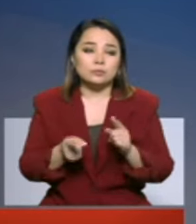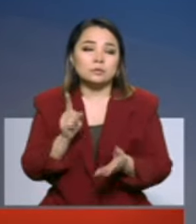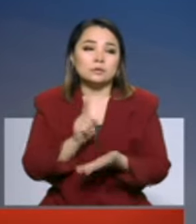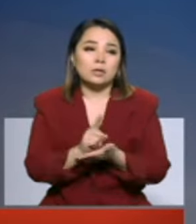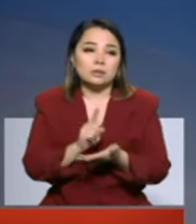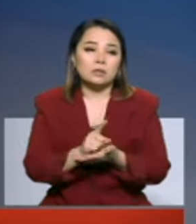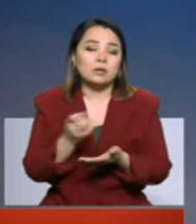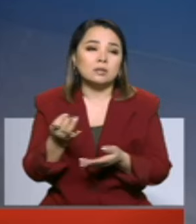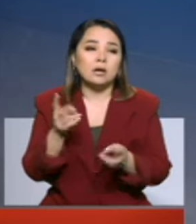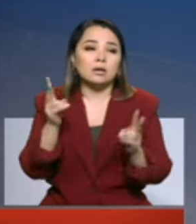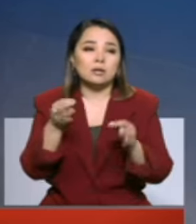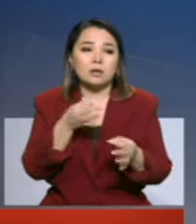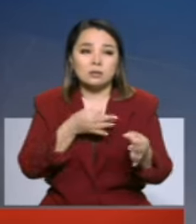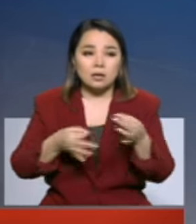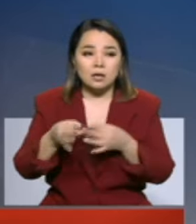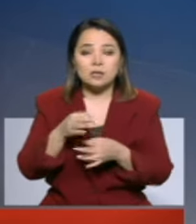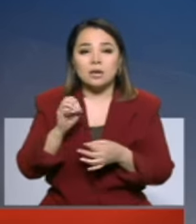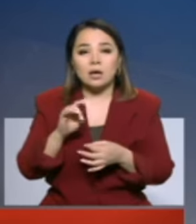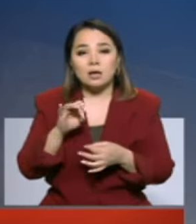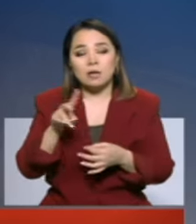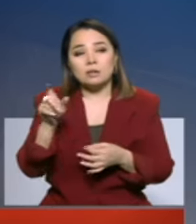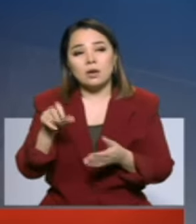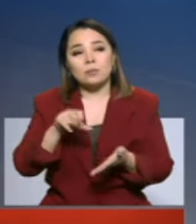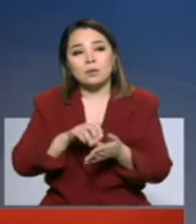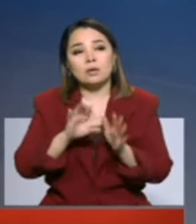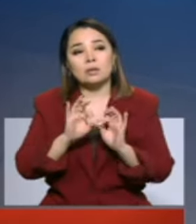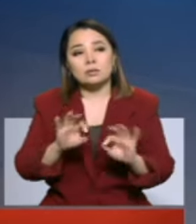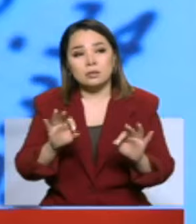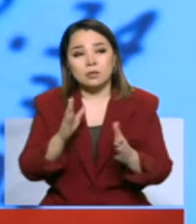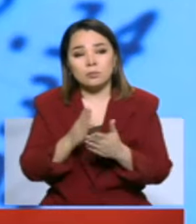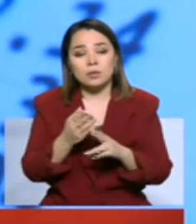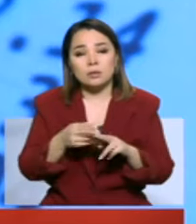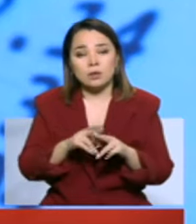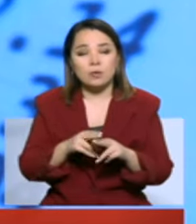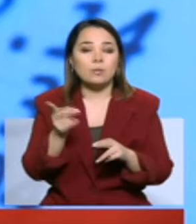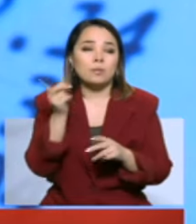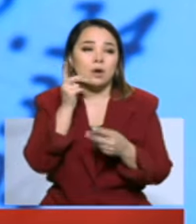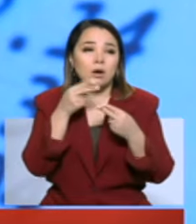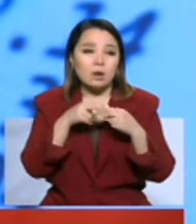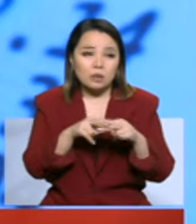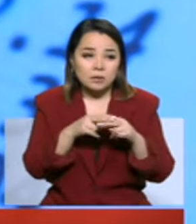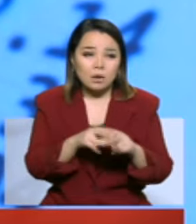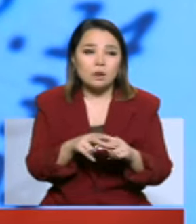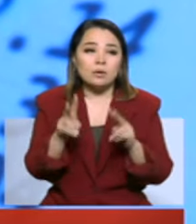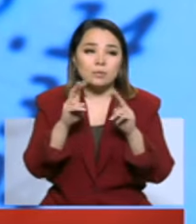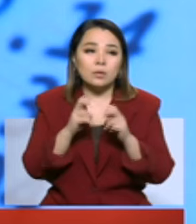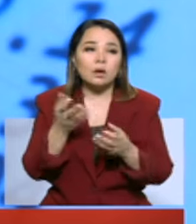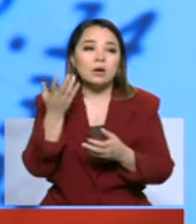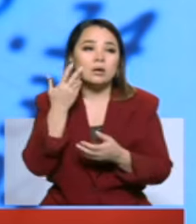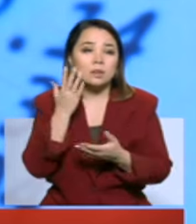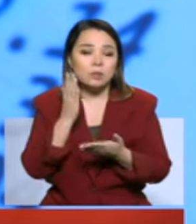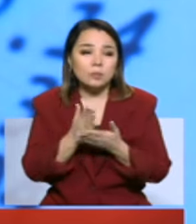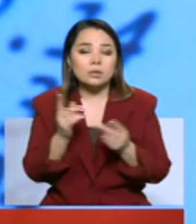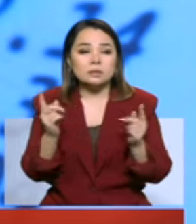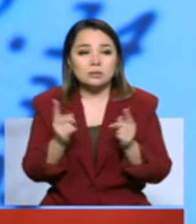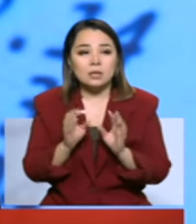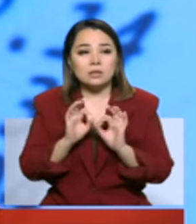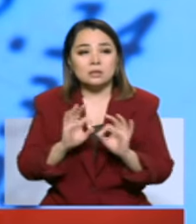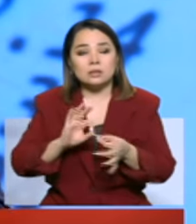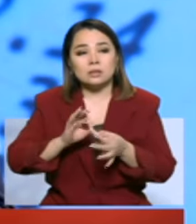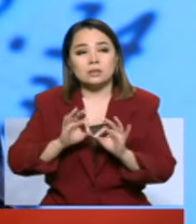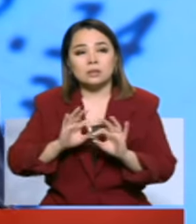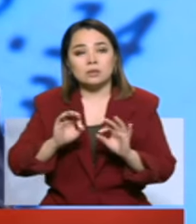тақырыбы қызу талқыланып жатыр ғой, жаңа Ерұлан мырза да айтып өтті. Дегенмен осы мобильді аударымдар қай уақытта тексерілетінін қысқаша